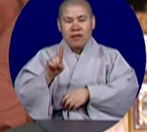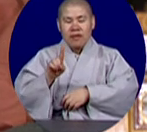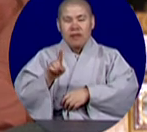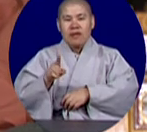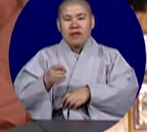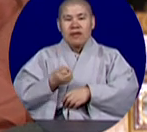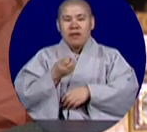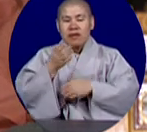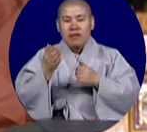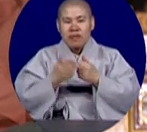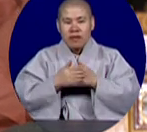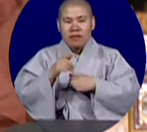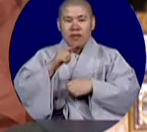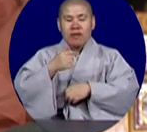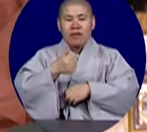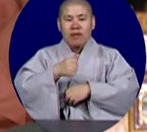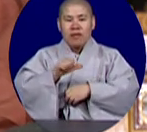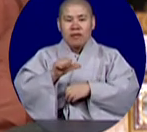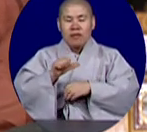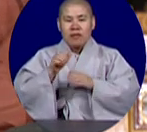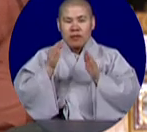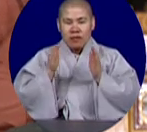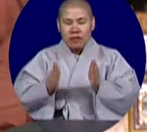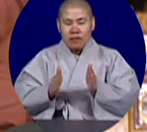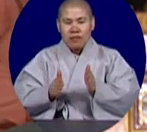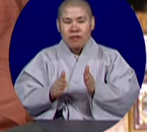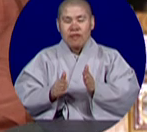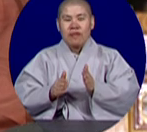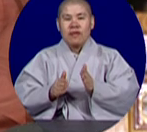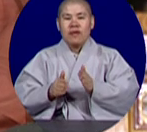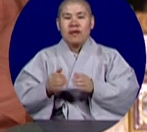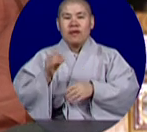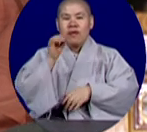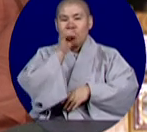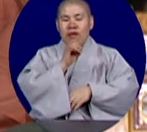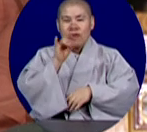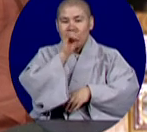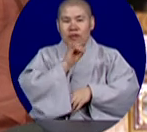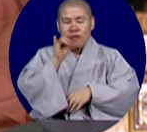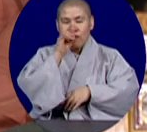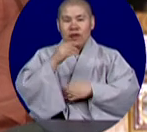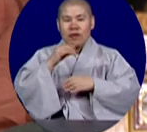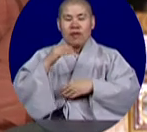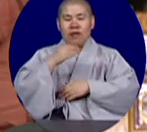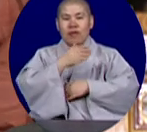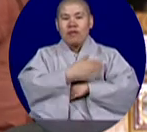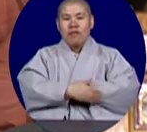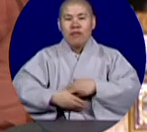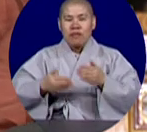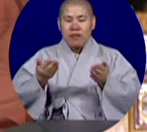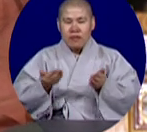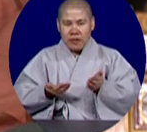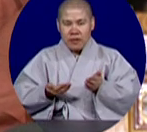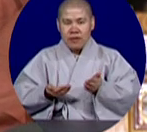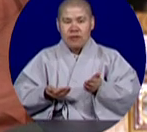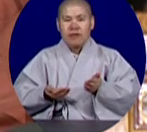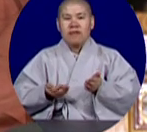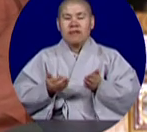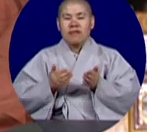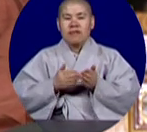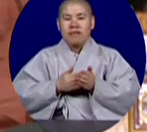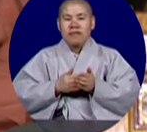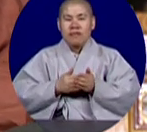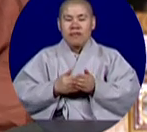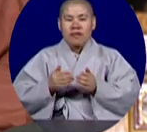거예요. 이게 무서운 거예요. 이거는 그 자기 생각대로 부처님